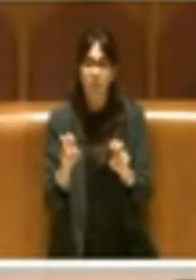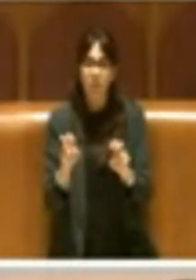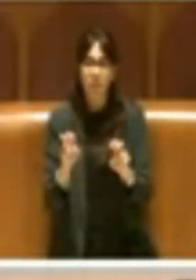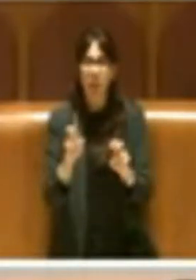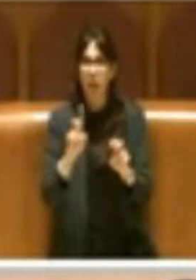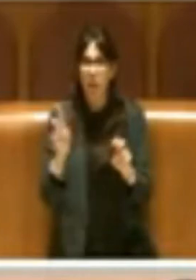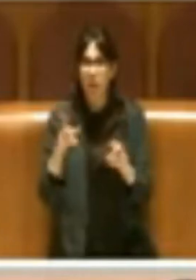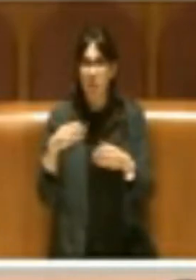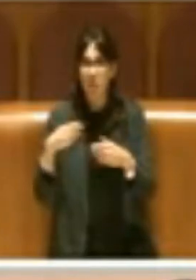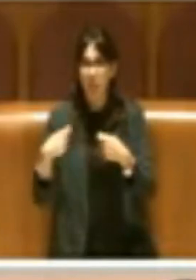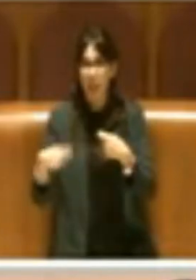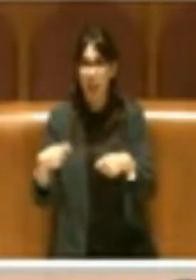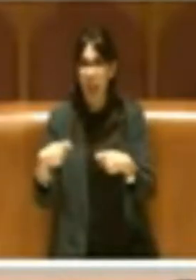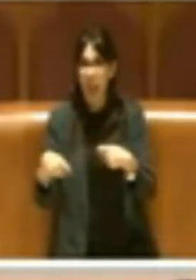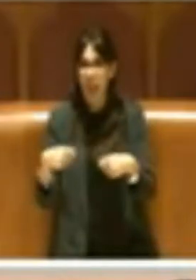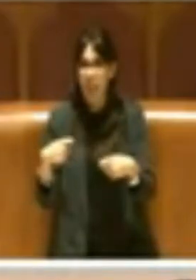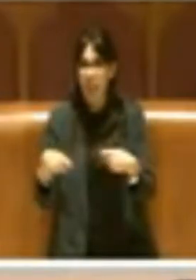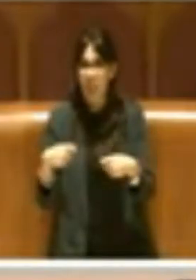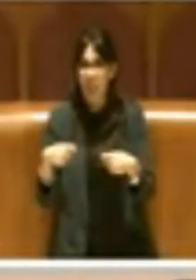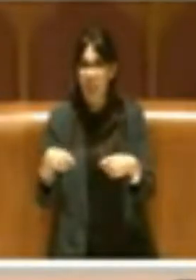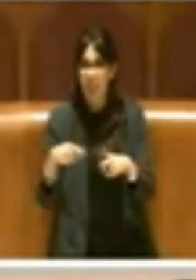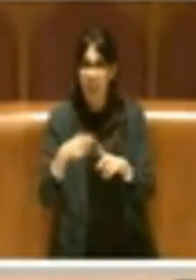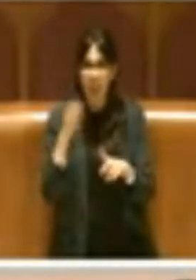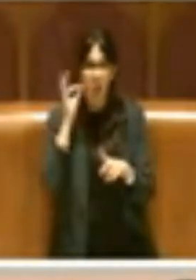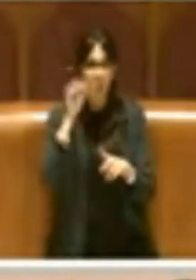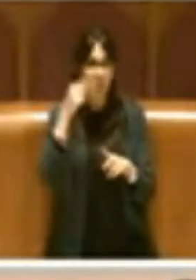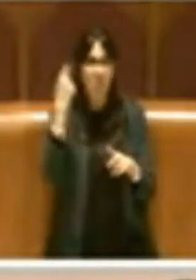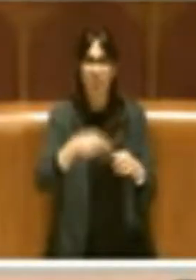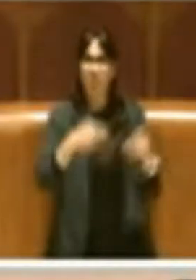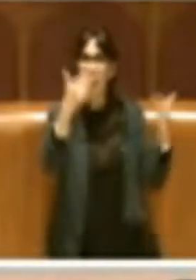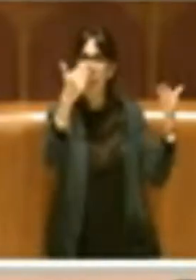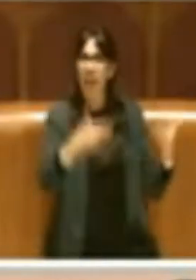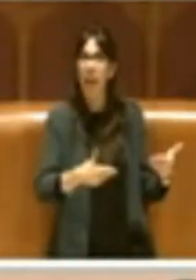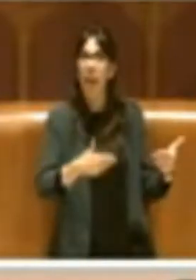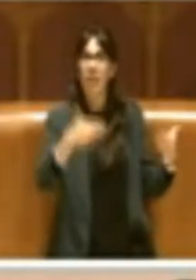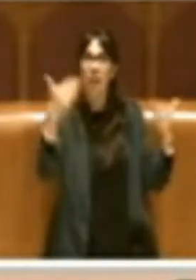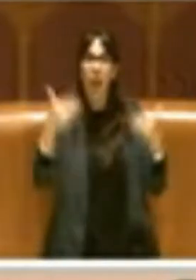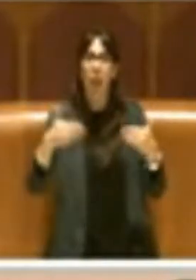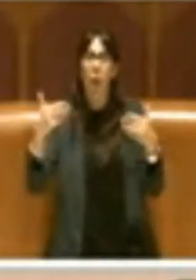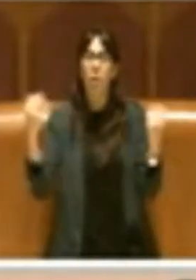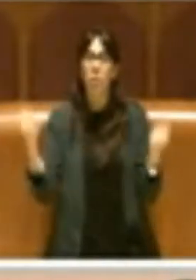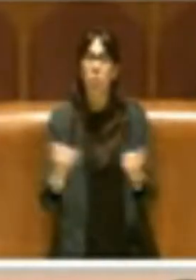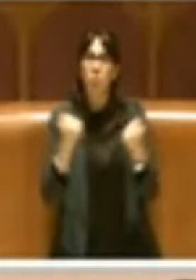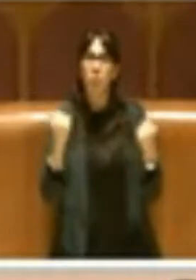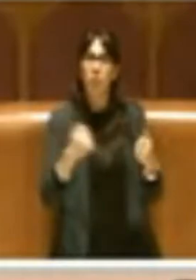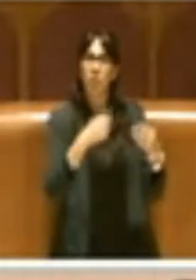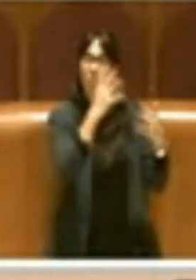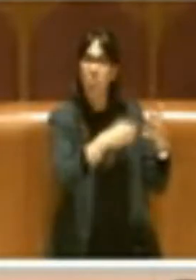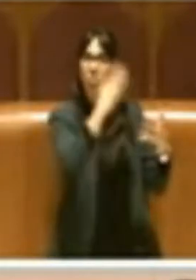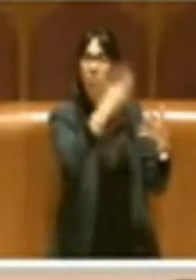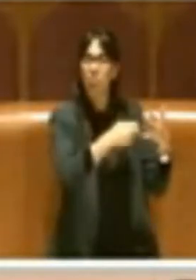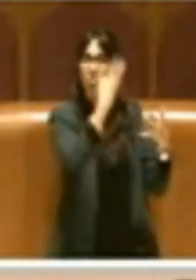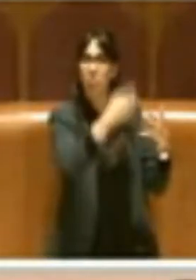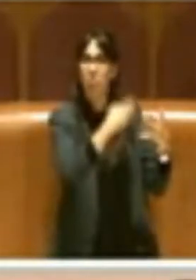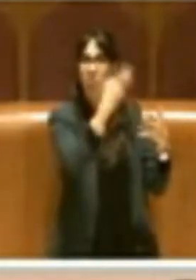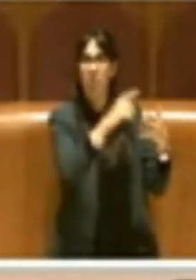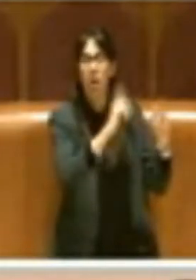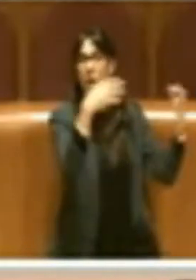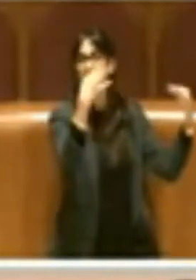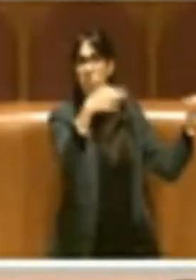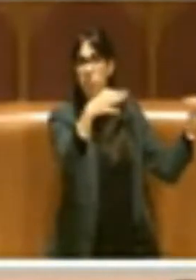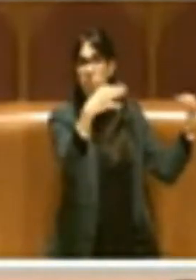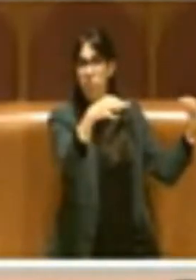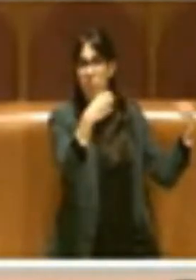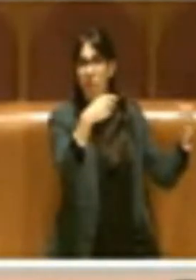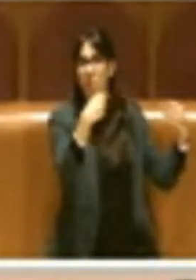plastici per questo tipo di cartellonistica. Sono il primo firmatario della